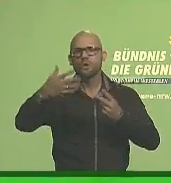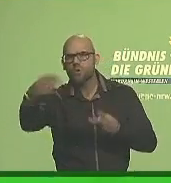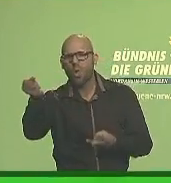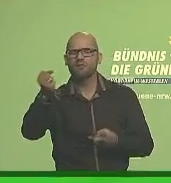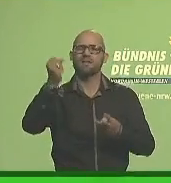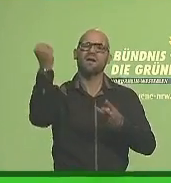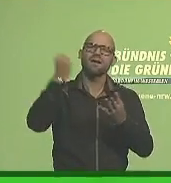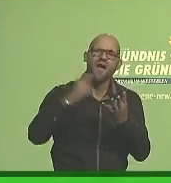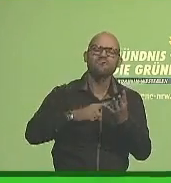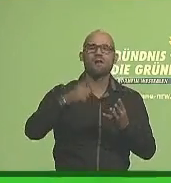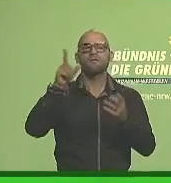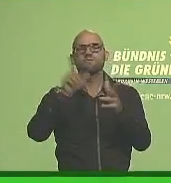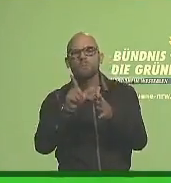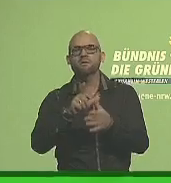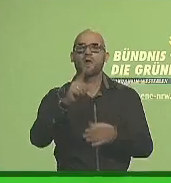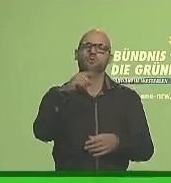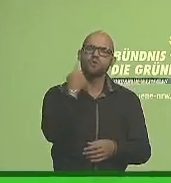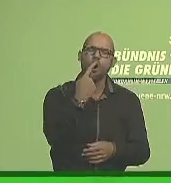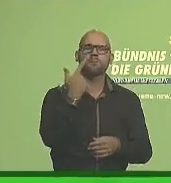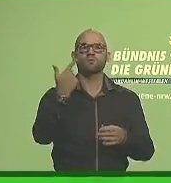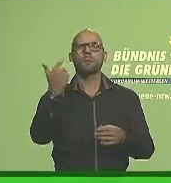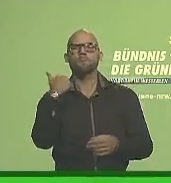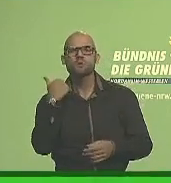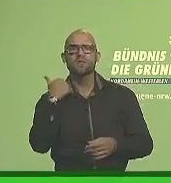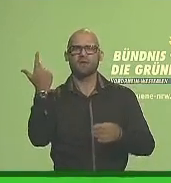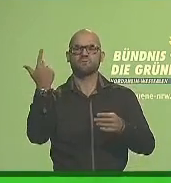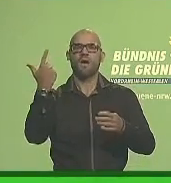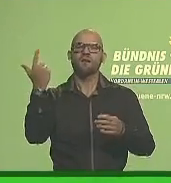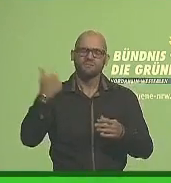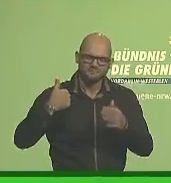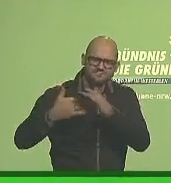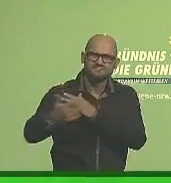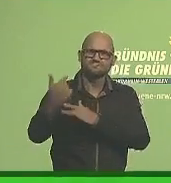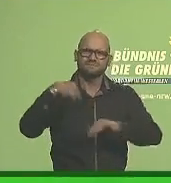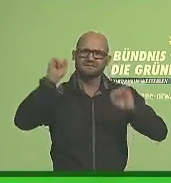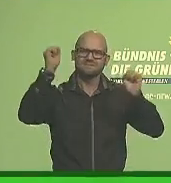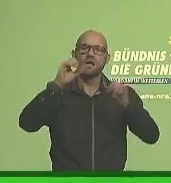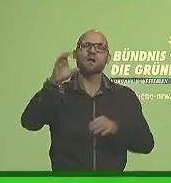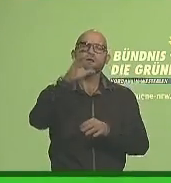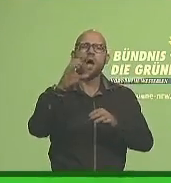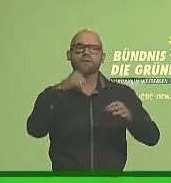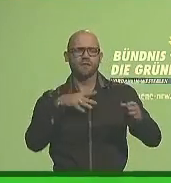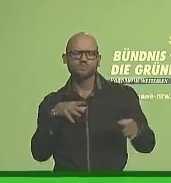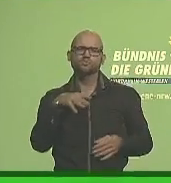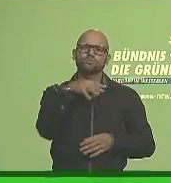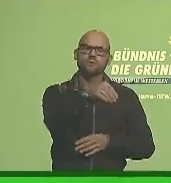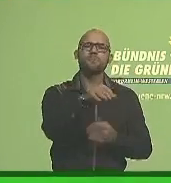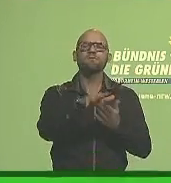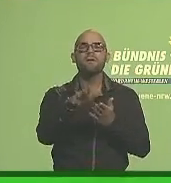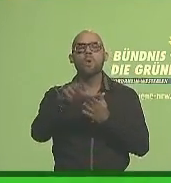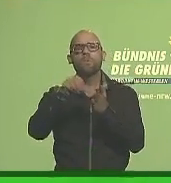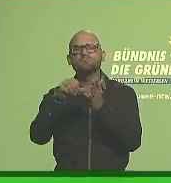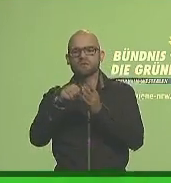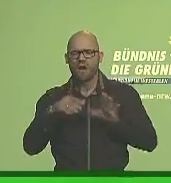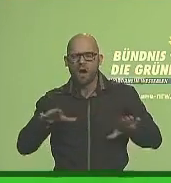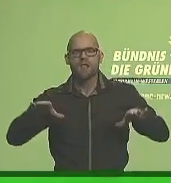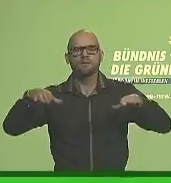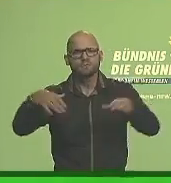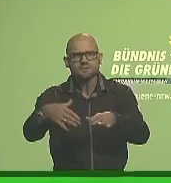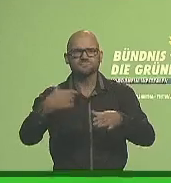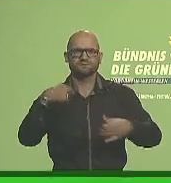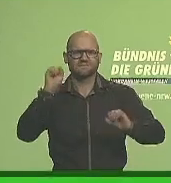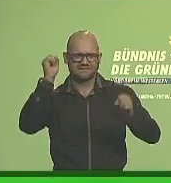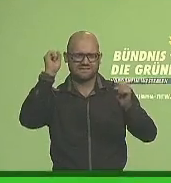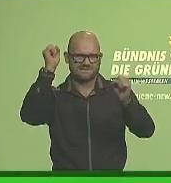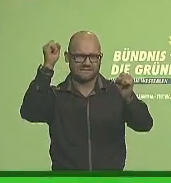Wuppertal, Bochum, Dortmund, Mönchengladbach gehen wir voran, gemeinsam mit der Caritas, gemeinsam mit der Verbraucherzentrale und wollen dafür sorgen, dass die